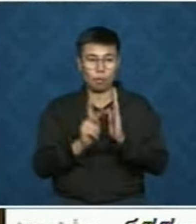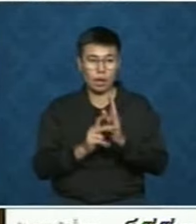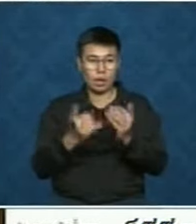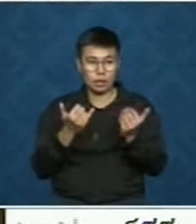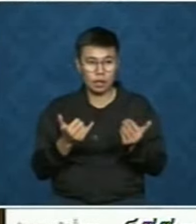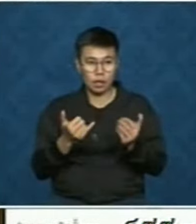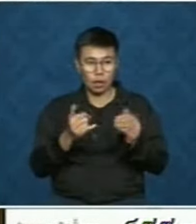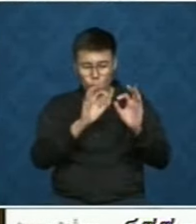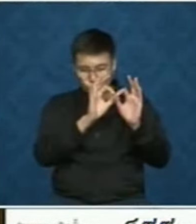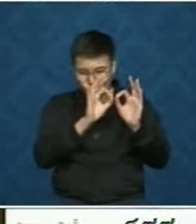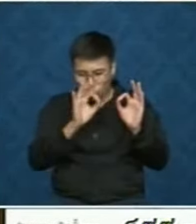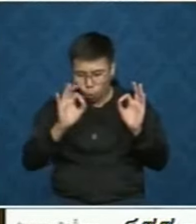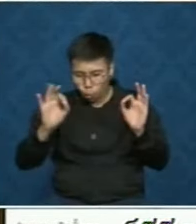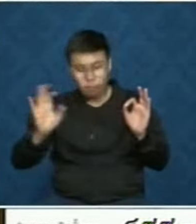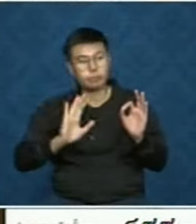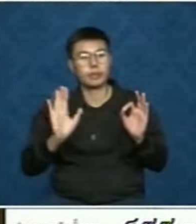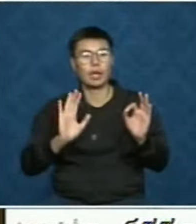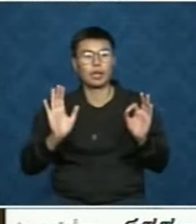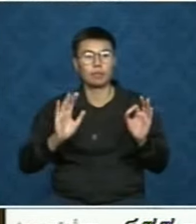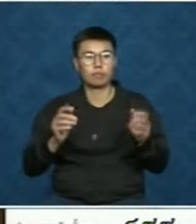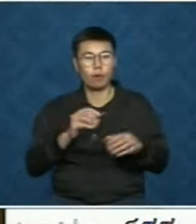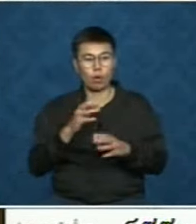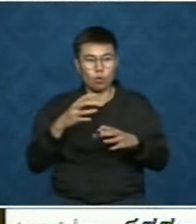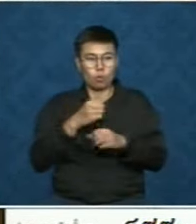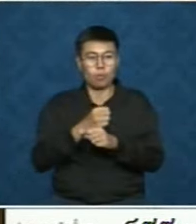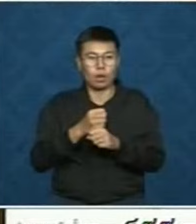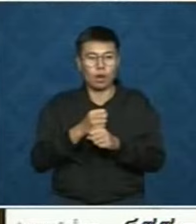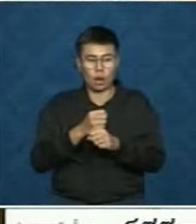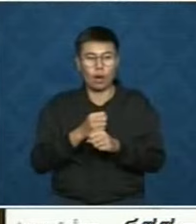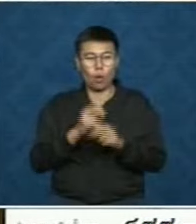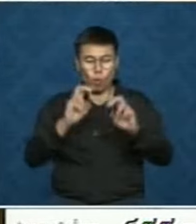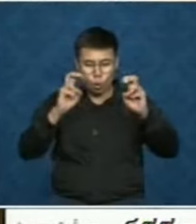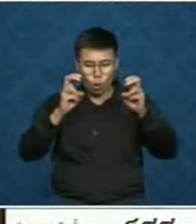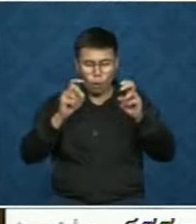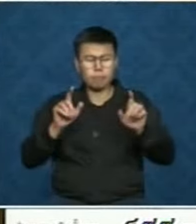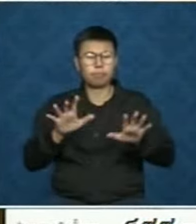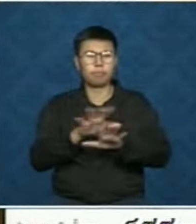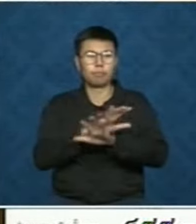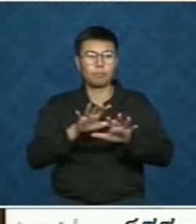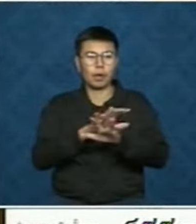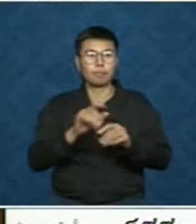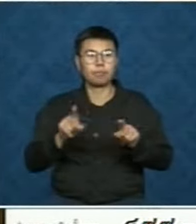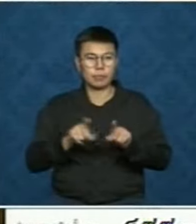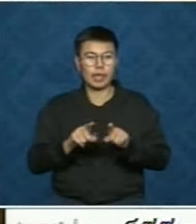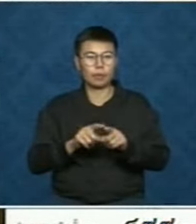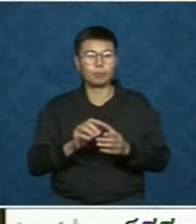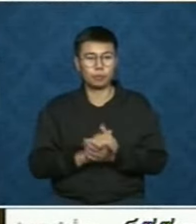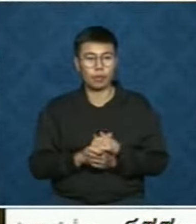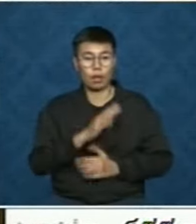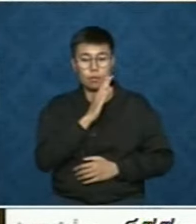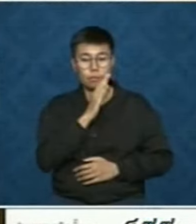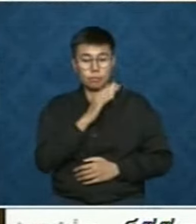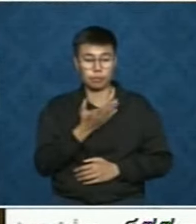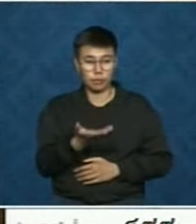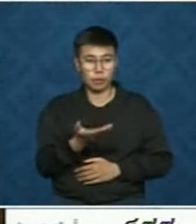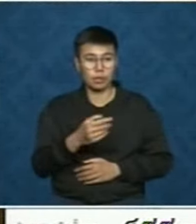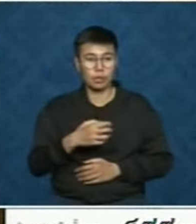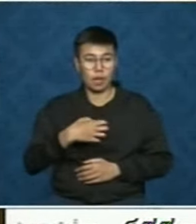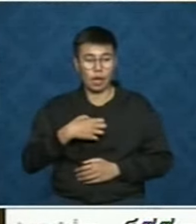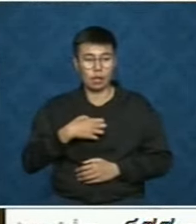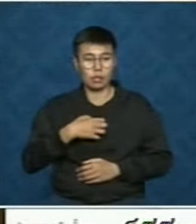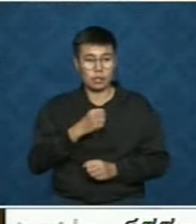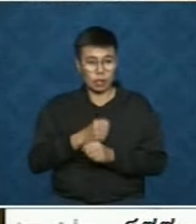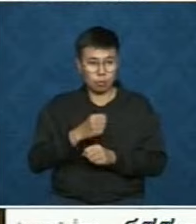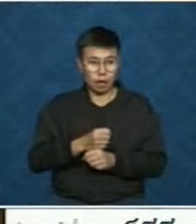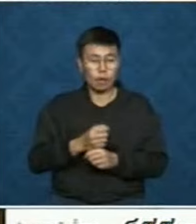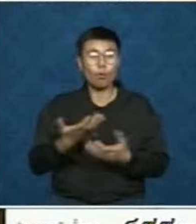มันก็ไม่ได้ยาวขนาดนั้นนะครับแล้วมันก็เป็นหลักการเดียวกันนะครับดังนั้นเนี่ยผมอยากจะขอร้องครับว่าถ้าเราต้องการสร้างบรรยากาศของการ